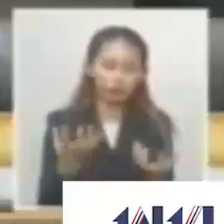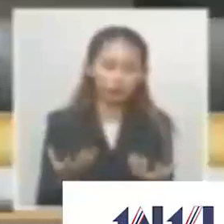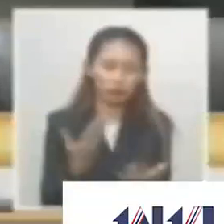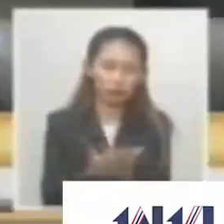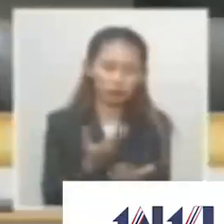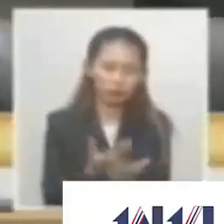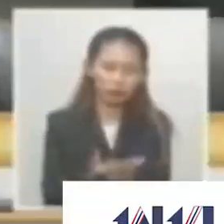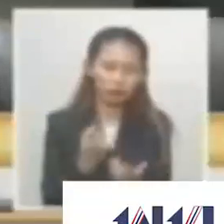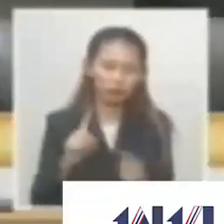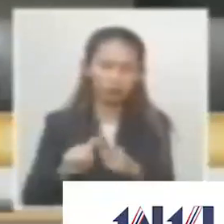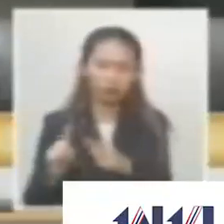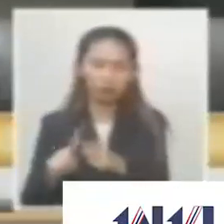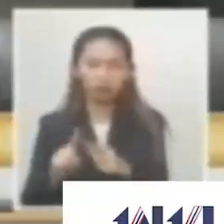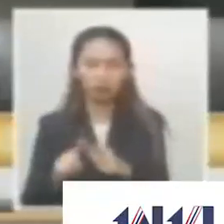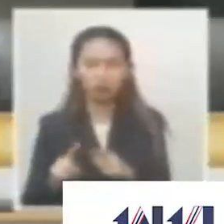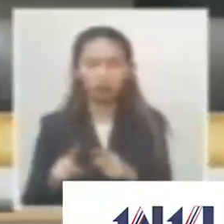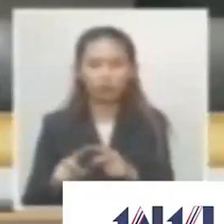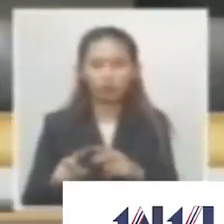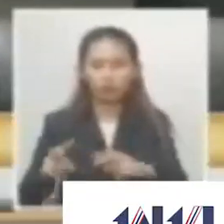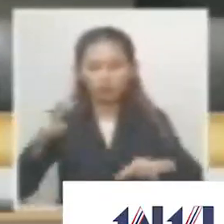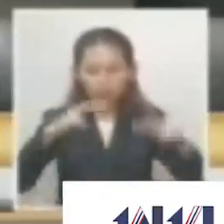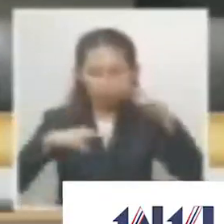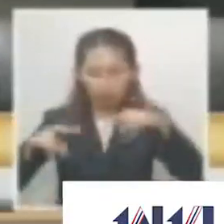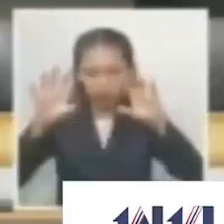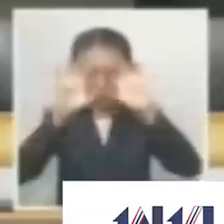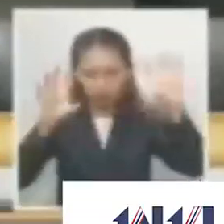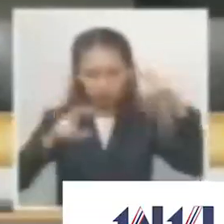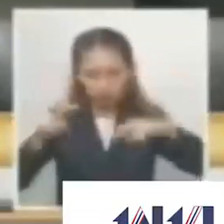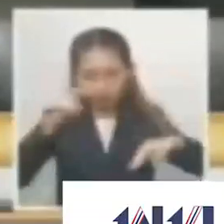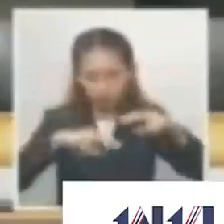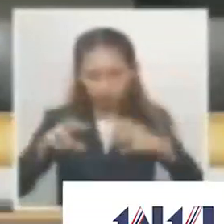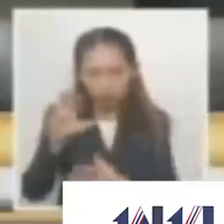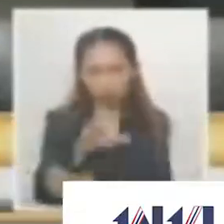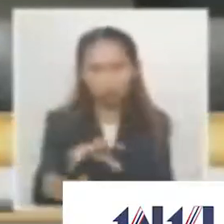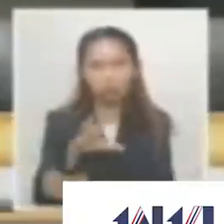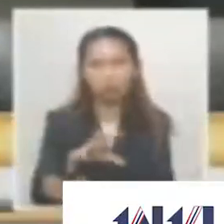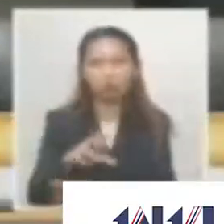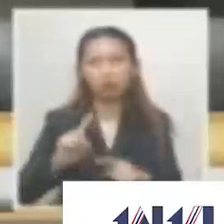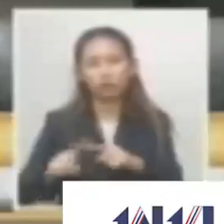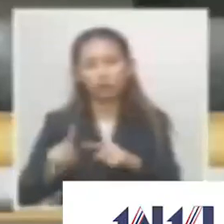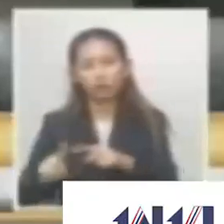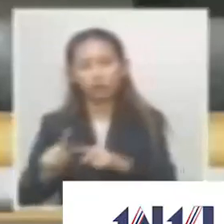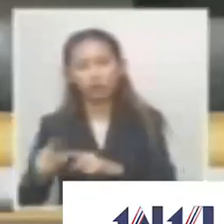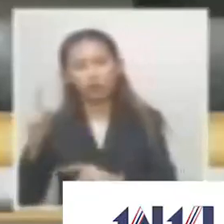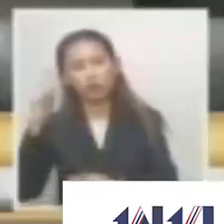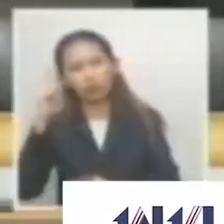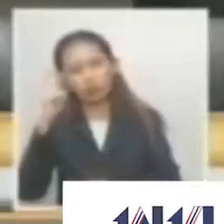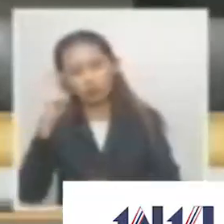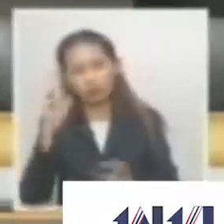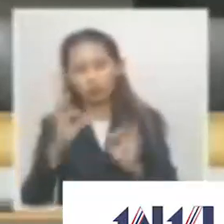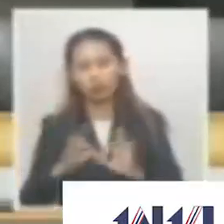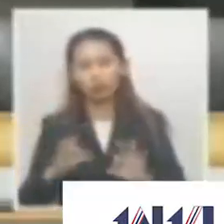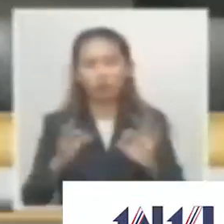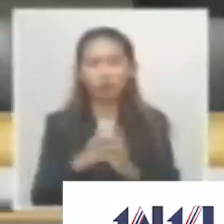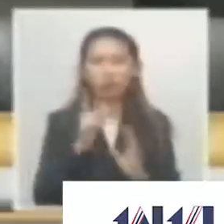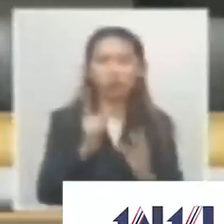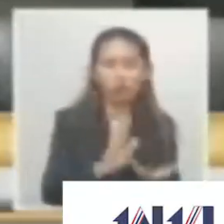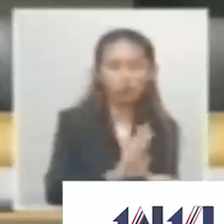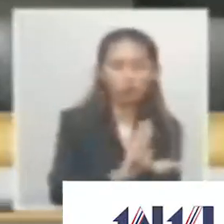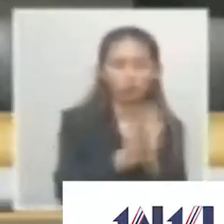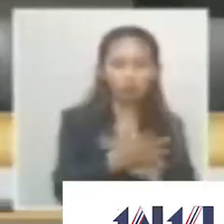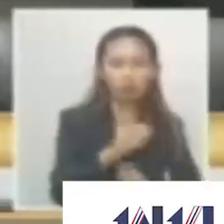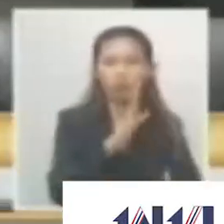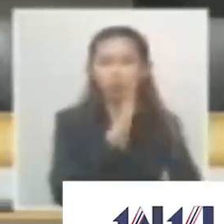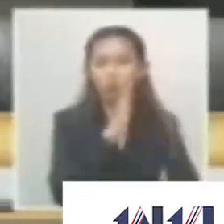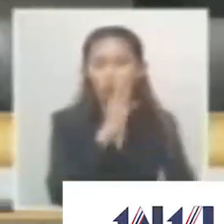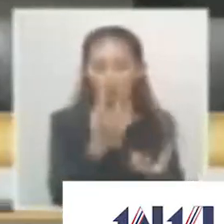ครับก็ต้องควบคุมดูแลนะครับถ้าไม่ไหวจริงๆครับก็ควรที่จะเปลี่ยนพืชไปเช่นท่านควรจะมีกองทุนไหมครับเปลี่ยนพืชตัวนี้เสียเพื่อให้มา